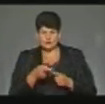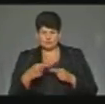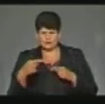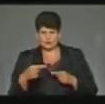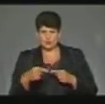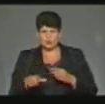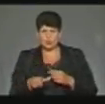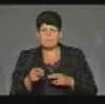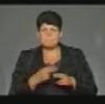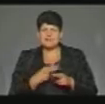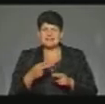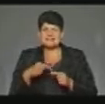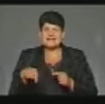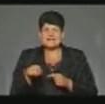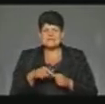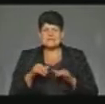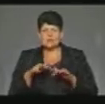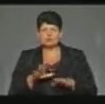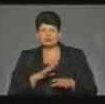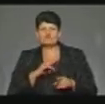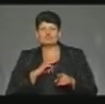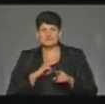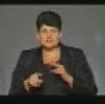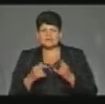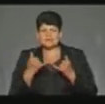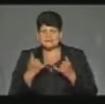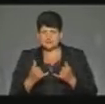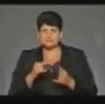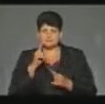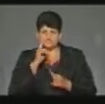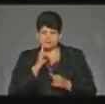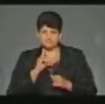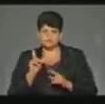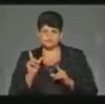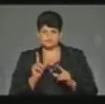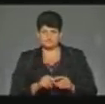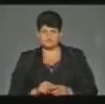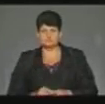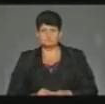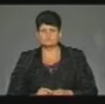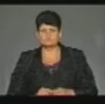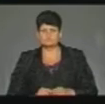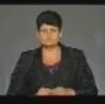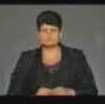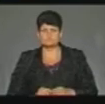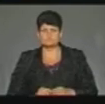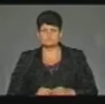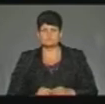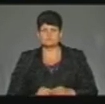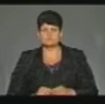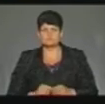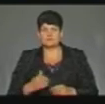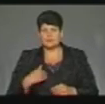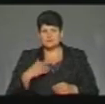дороги без кільця рух автомобілів був швидшим. Тепер стало зручніше їхати. Мені здається, що